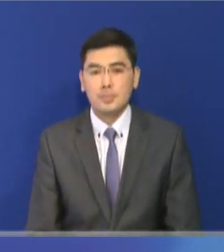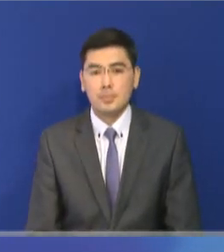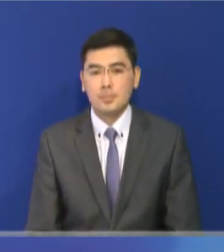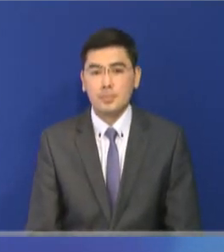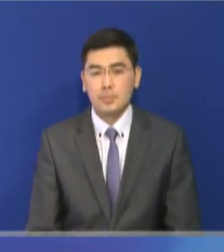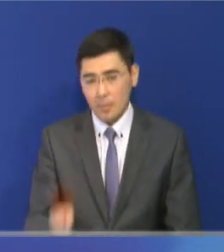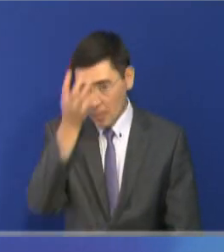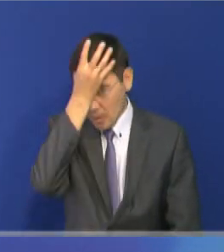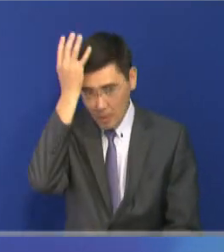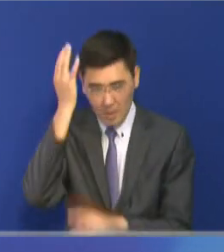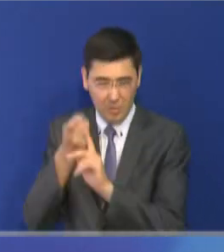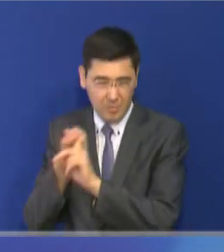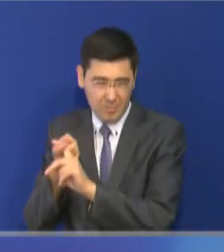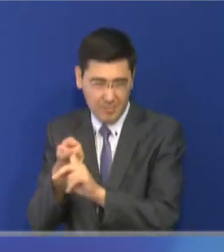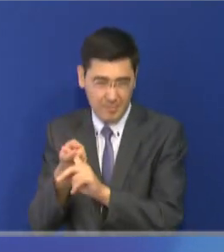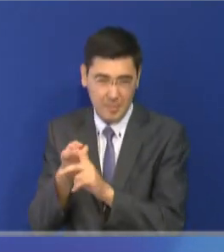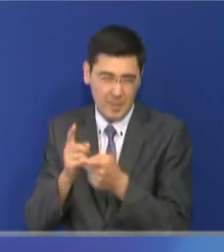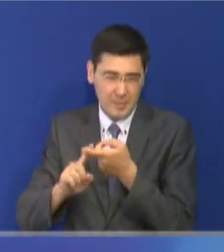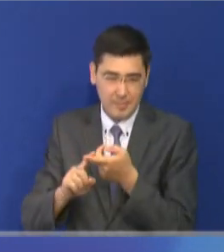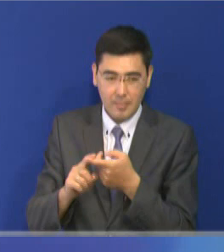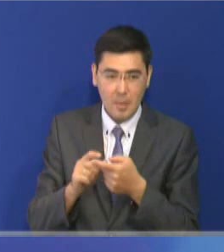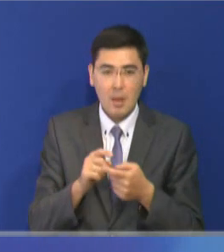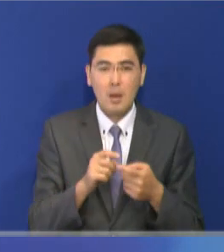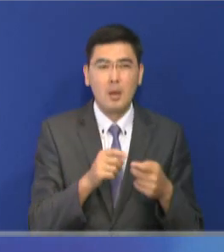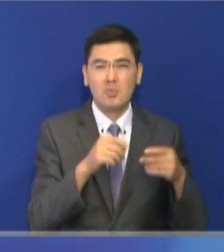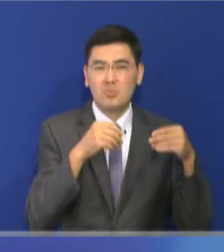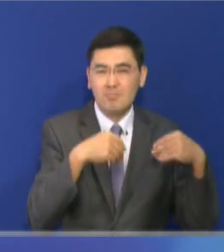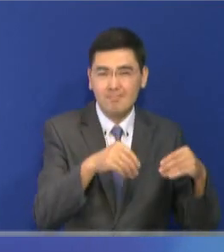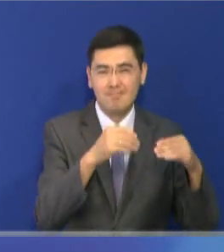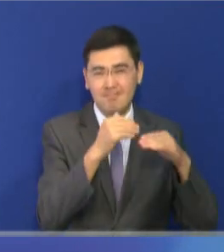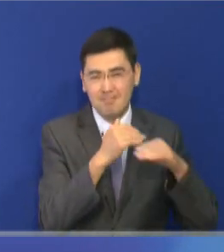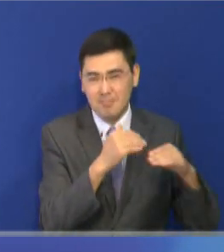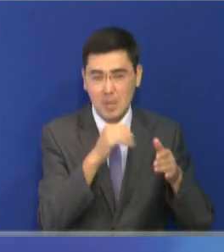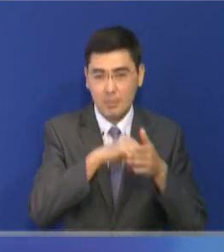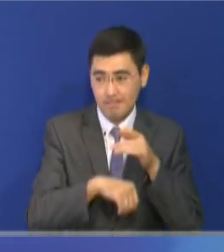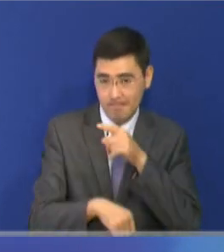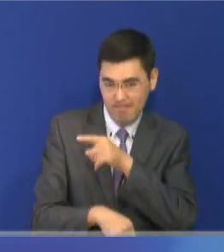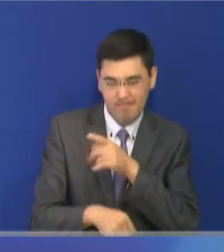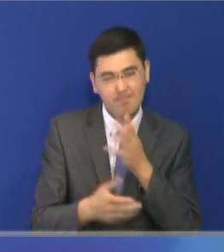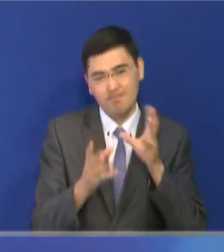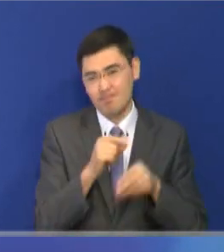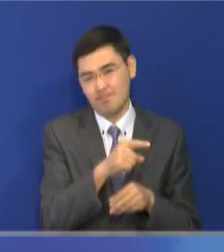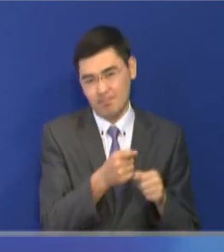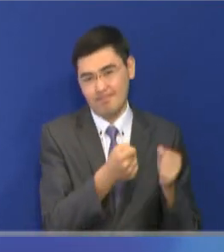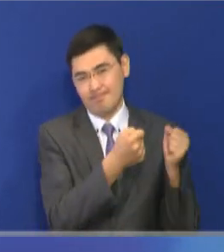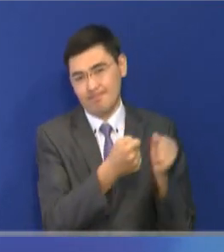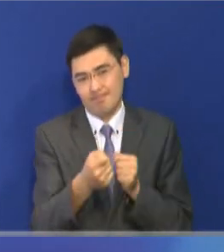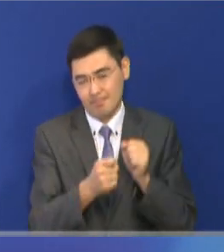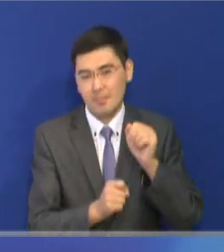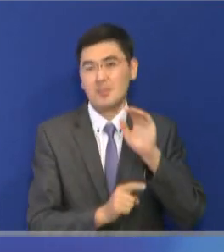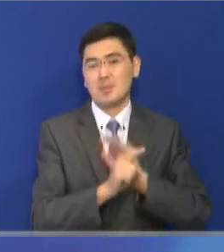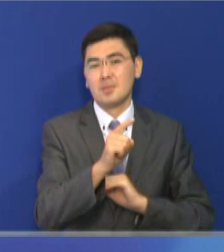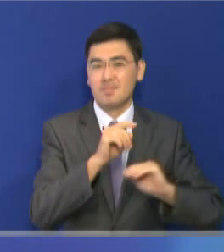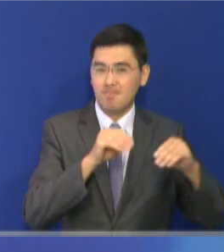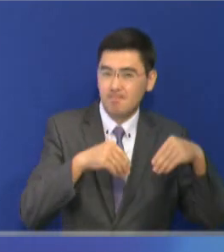Коронавирус пандемиясына байланысты биыл қаламызда көгалдандыру жұмыстары кеш басталды. Ауа райының қолайлығына қарамастан, қаланың көркін келтіретін